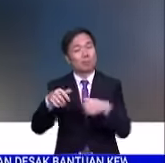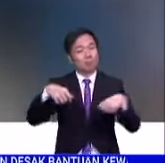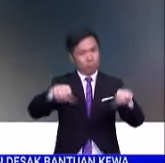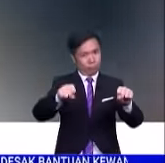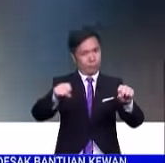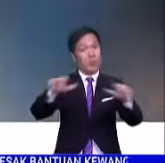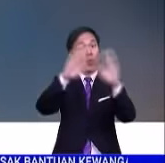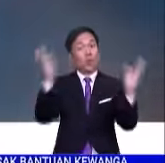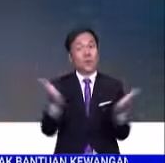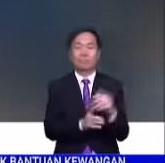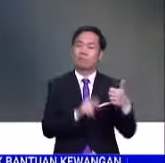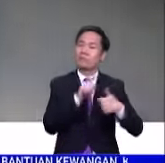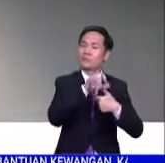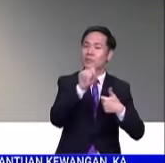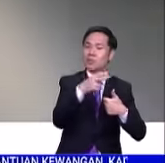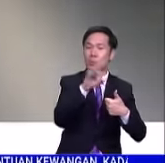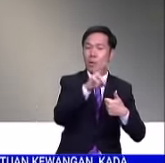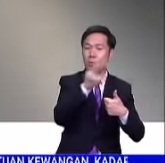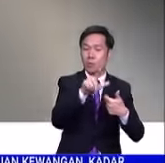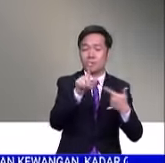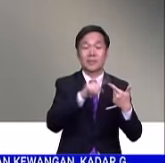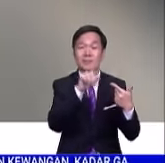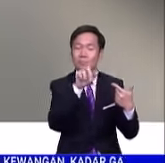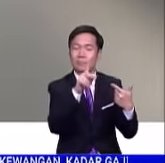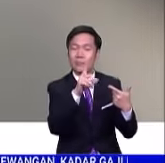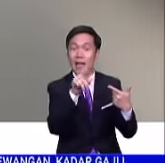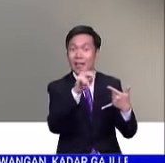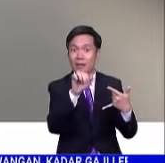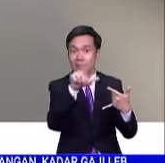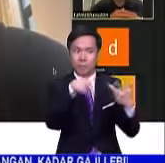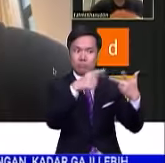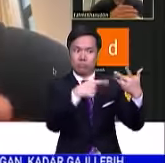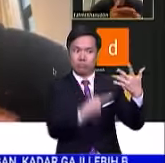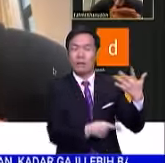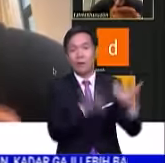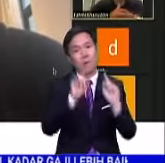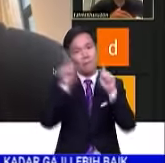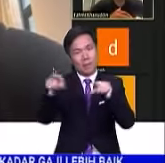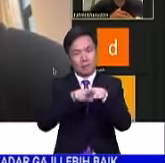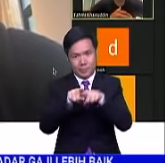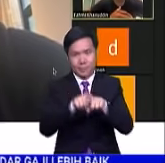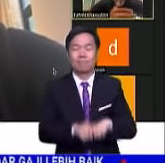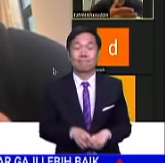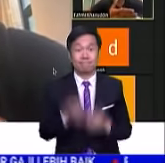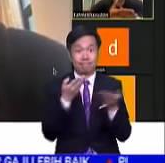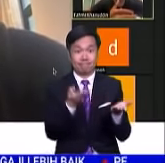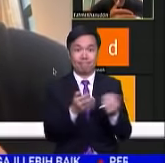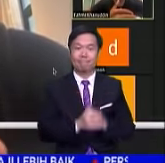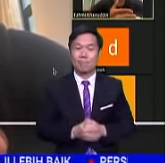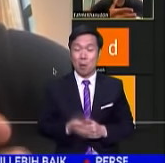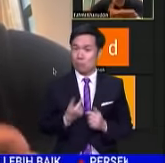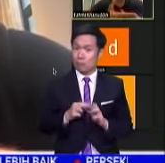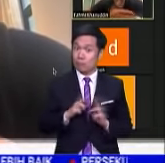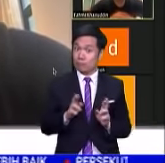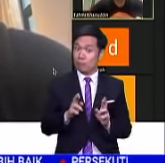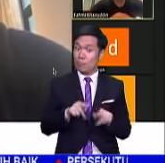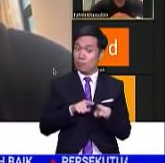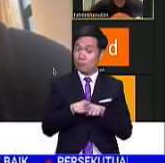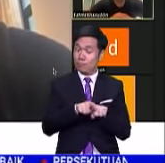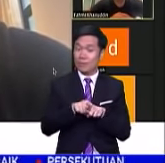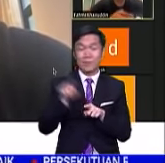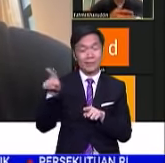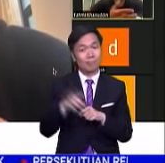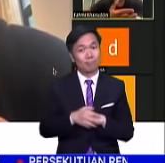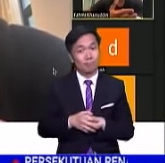Hafiz Syahrin, Khairul Idham Pawi, Kasman Daniel dan ramai lagi. Dia ready atau tak ready, at the end of the day, dia dah menang perlumbaan dekat